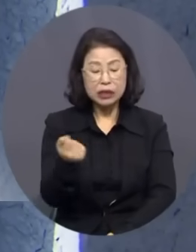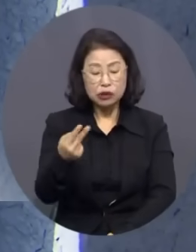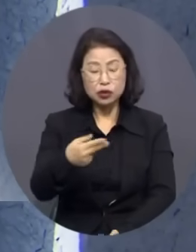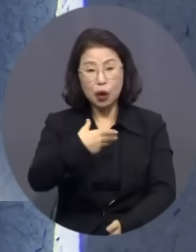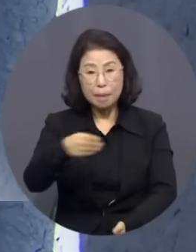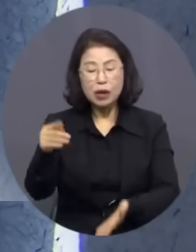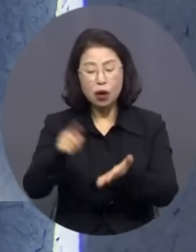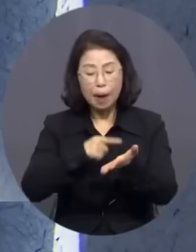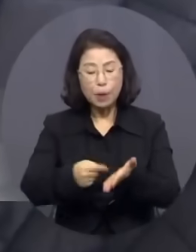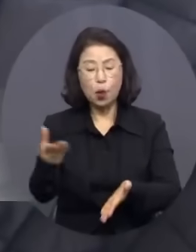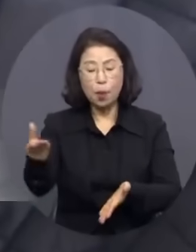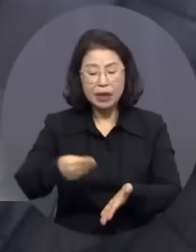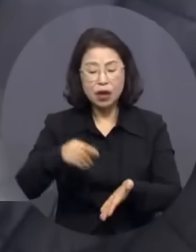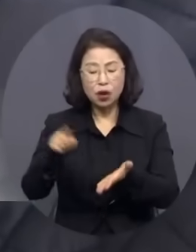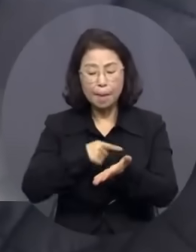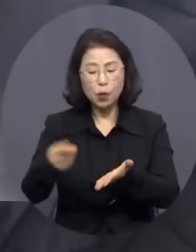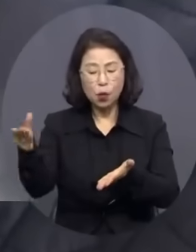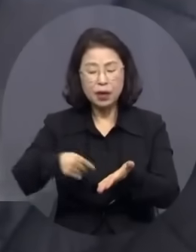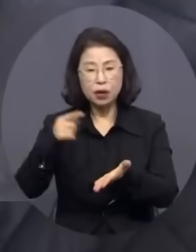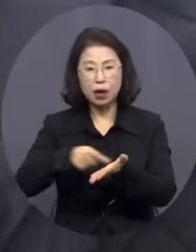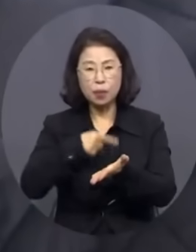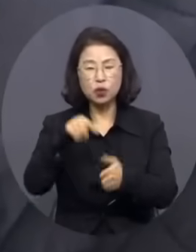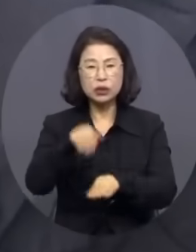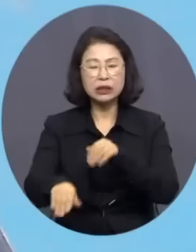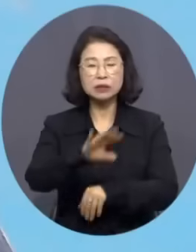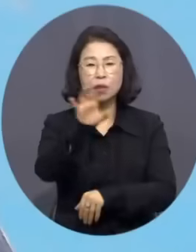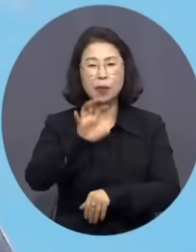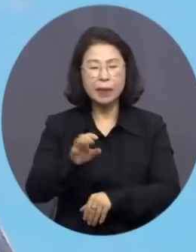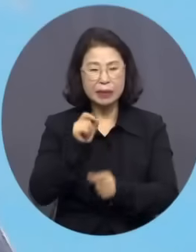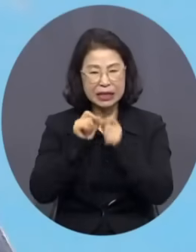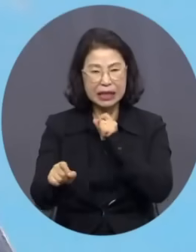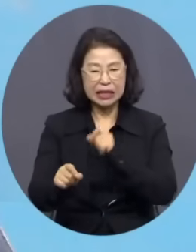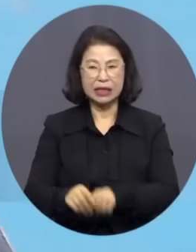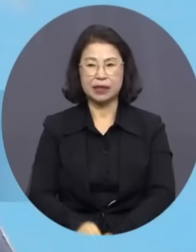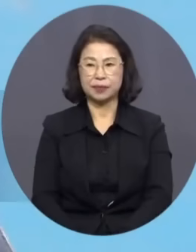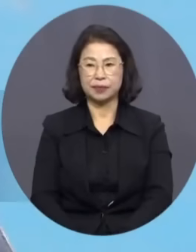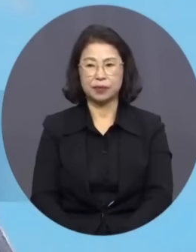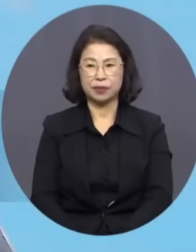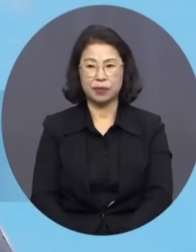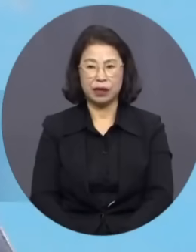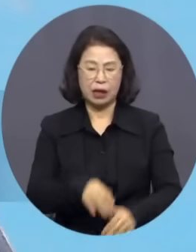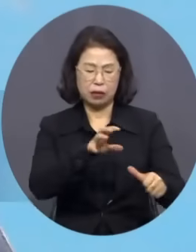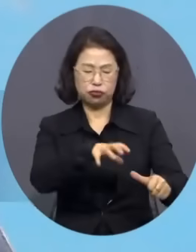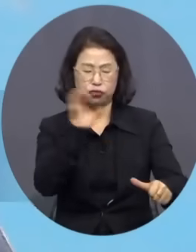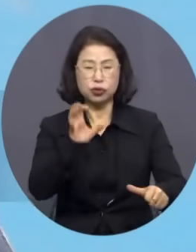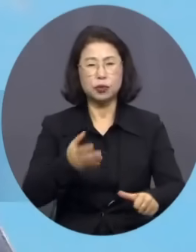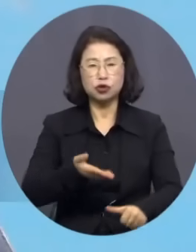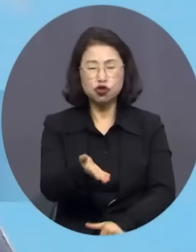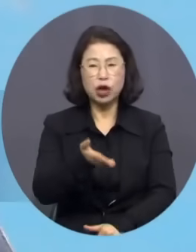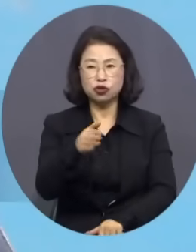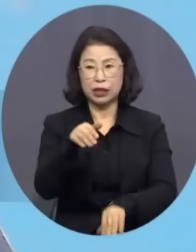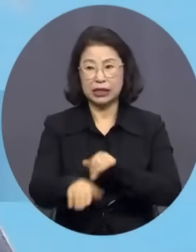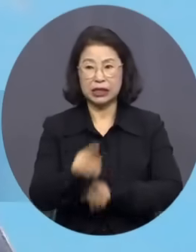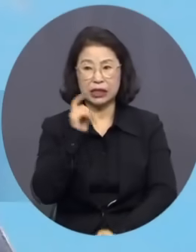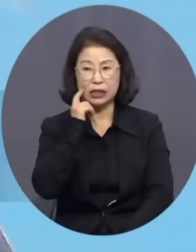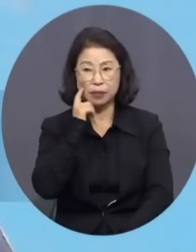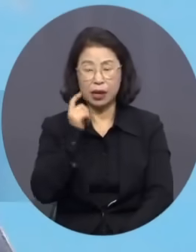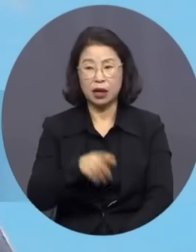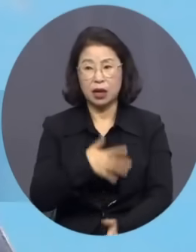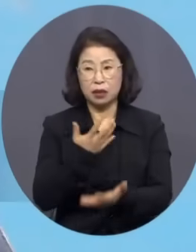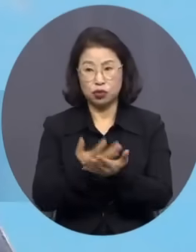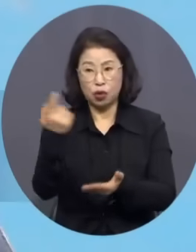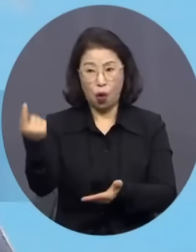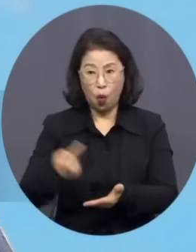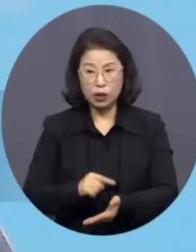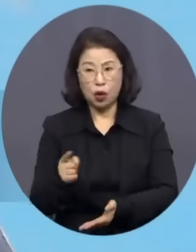빌리고 일부는 갚으면서 사기 행각을 이어갔습니다. 이거 풀리면 죽게 죽게 하다 보니까 그렇게 된 거. 문자 와서